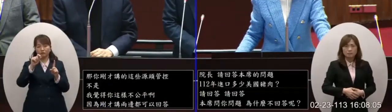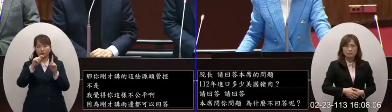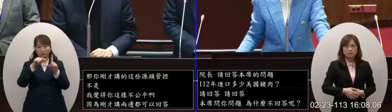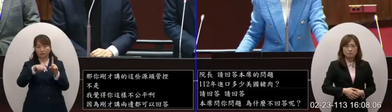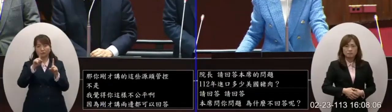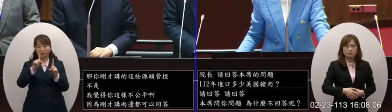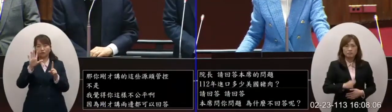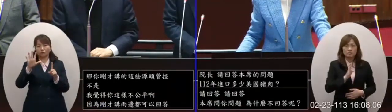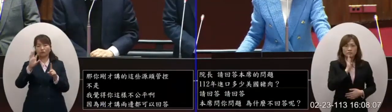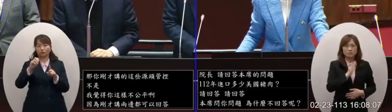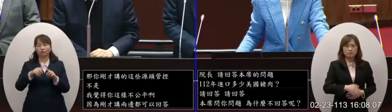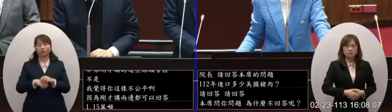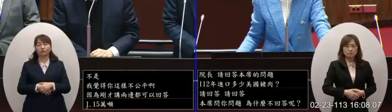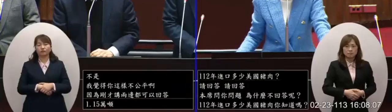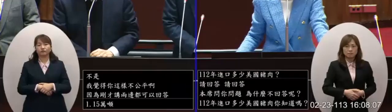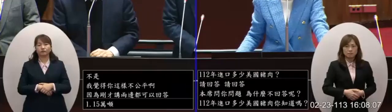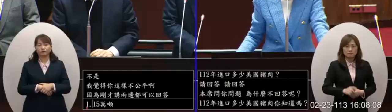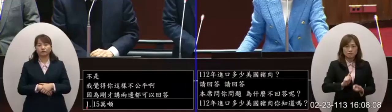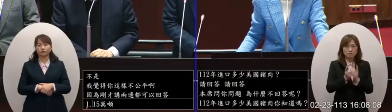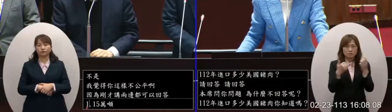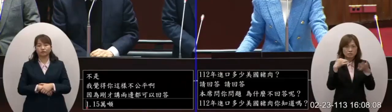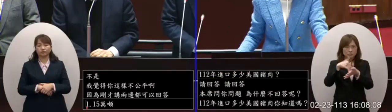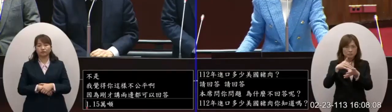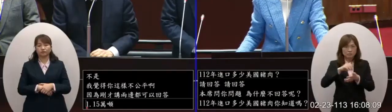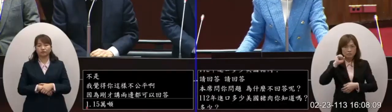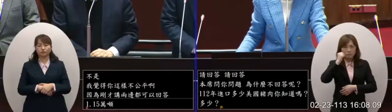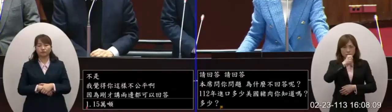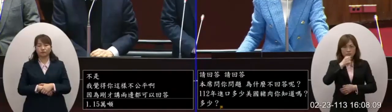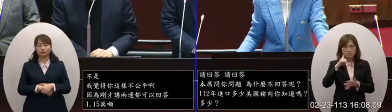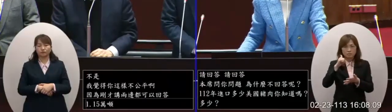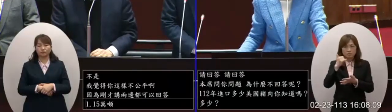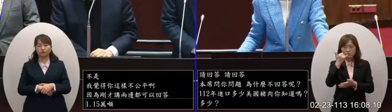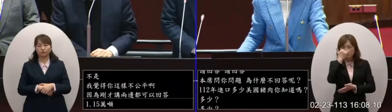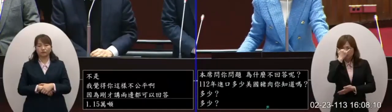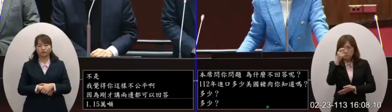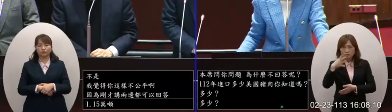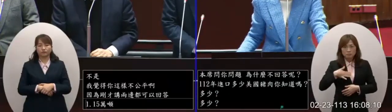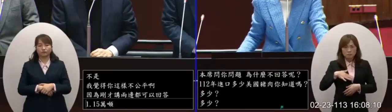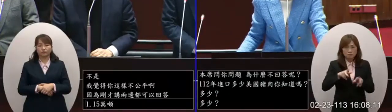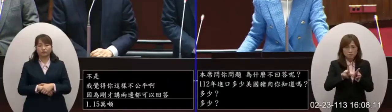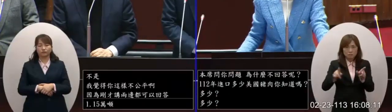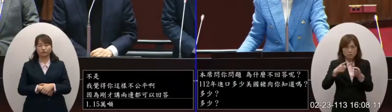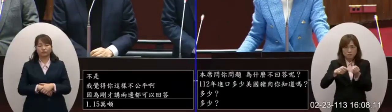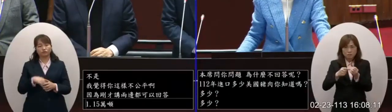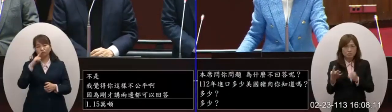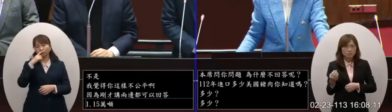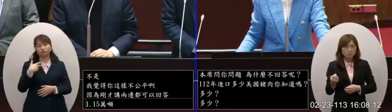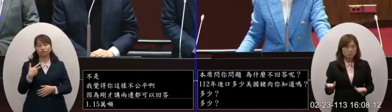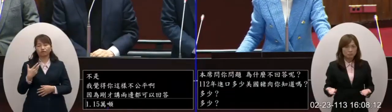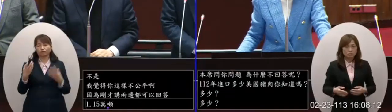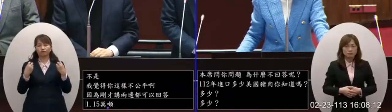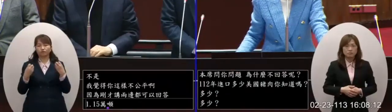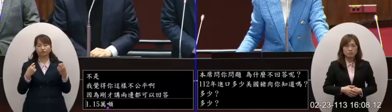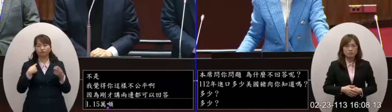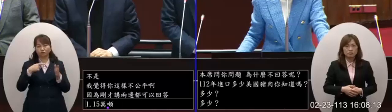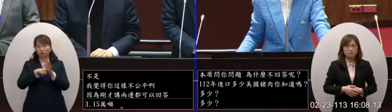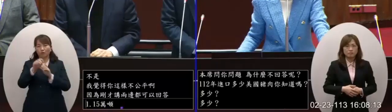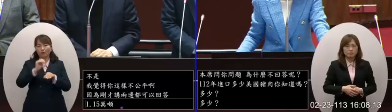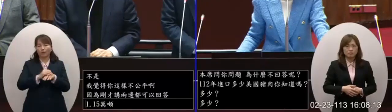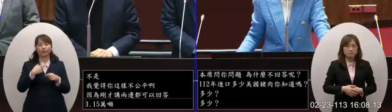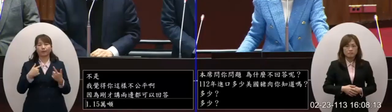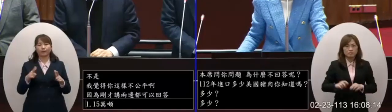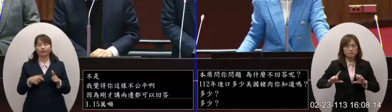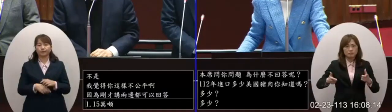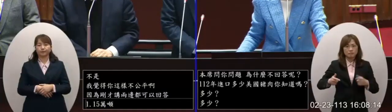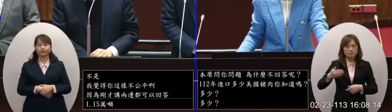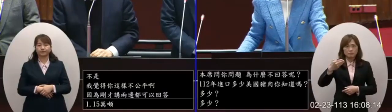1.15万吨。 是换算成是我们台湾的猪的话，你知道大概有几头猪吗？ 我不太清楚。这个不是我的专业， 大